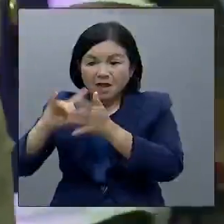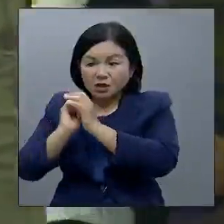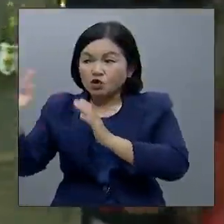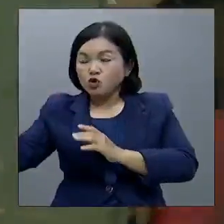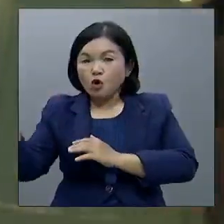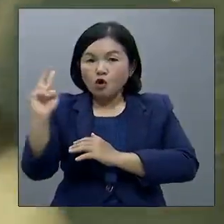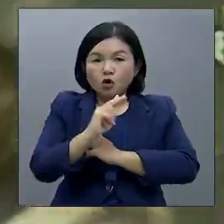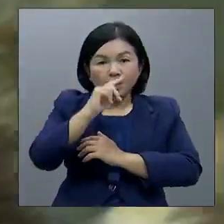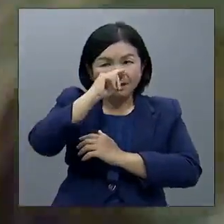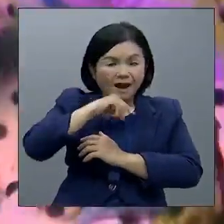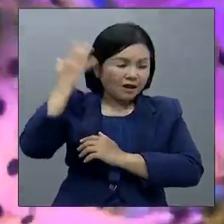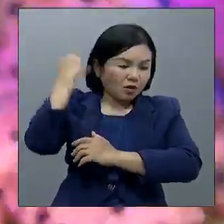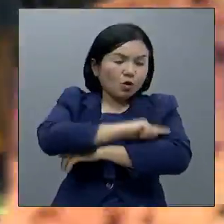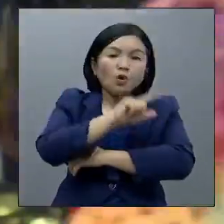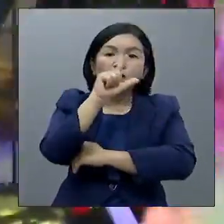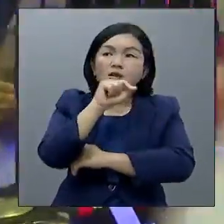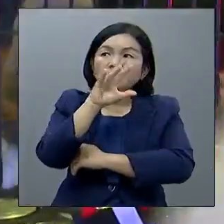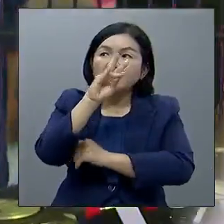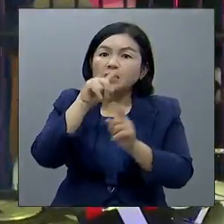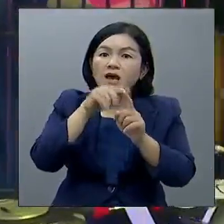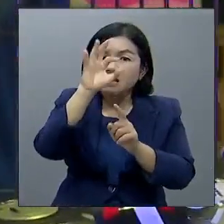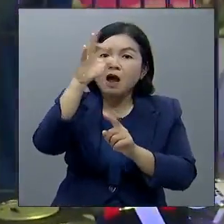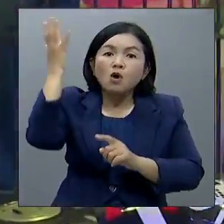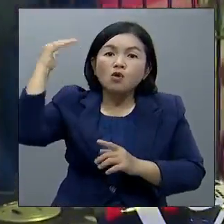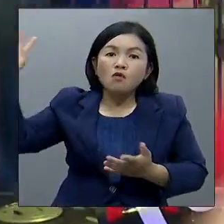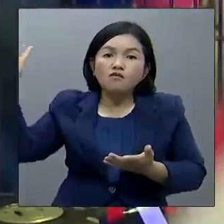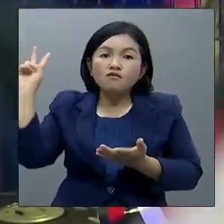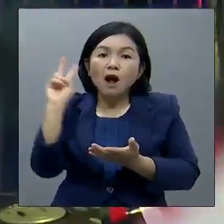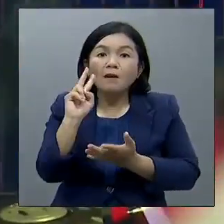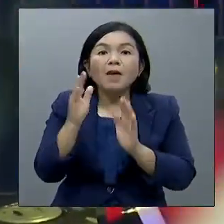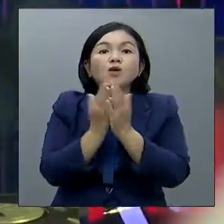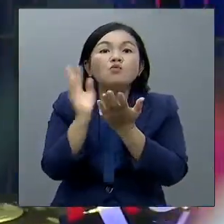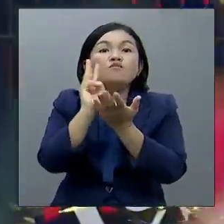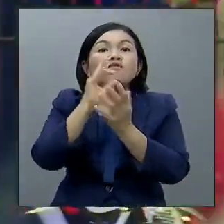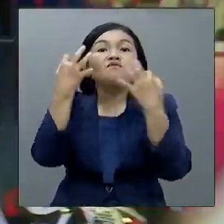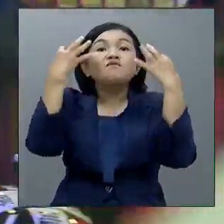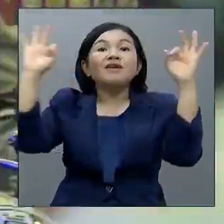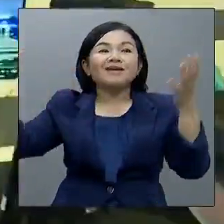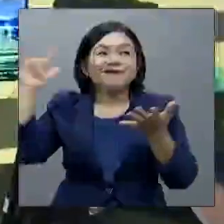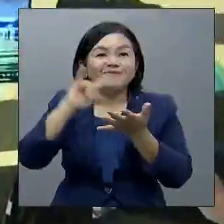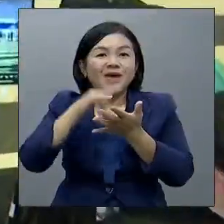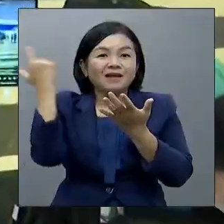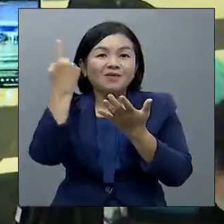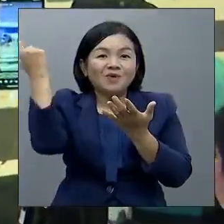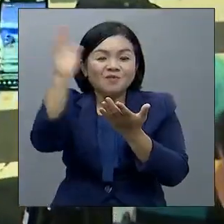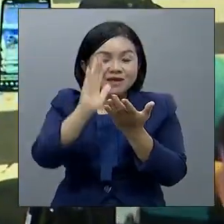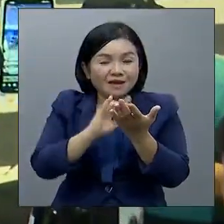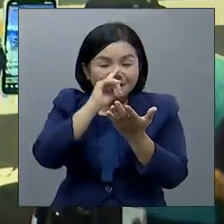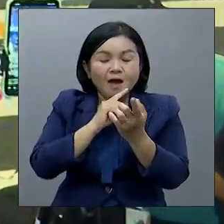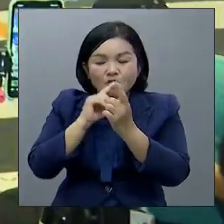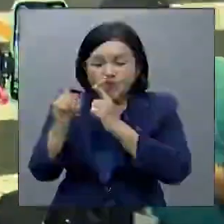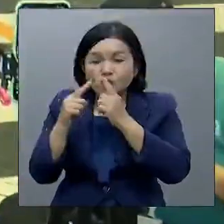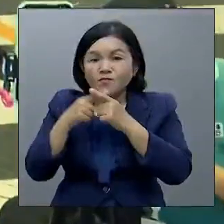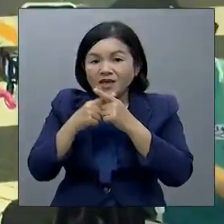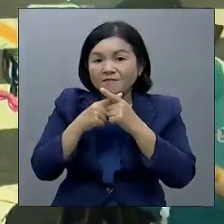างเข้าประเทศไทยเมื่อวันที่27กันยายนที่ผ่านมาภายใต้นโยบายฟรีวีซ่าค่ะซึ่งตอนนี้หน่วยงานที่เกี่ยวข้องกำลังหารือเรื่อง